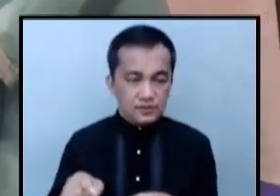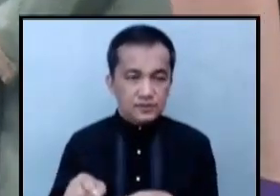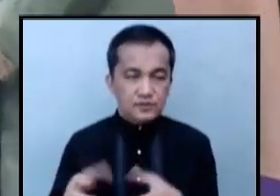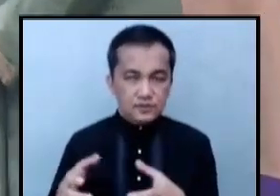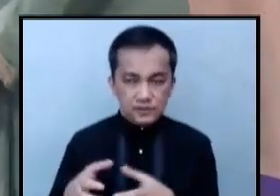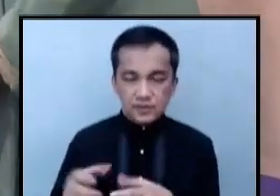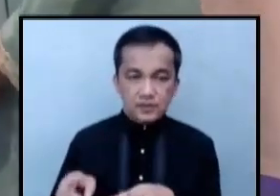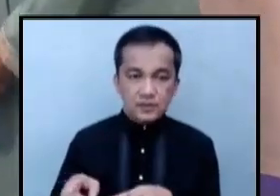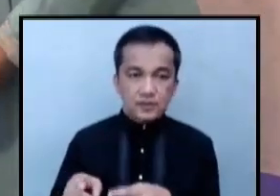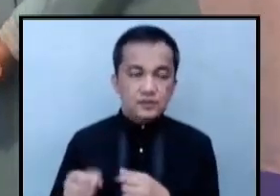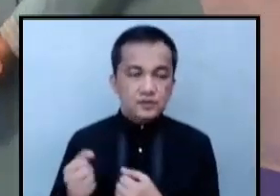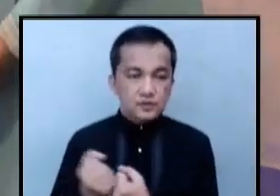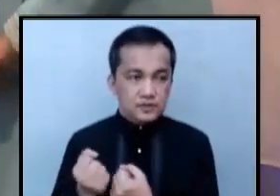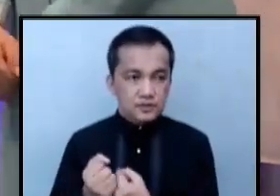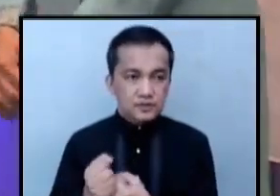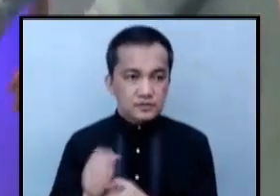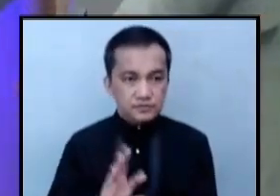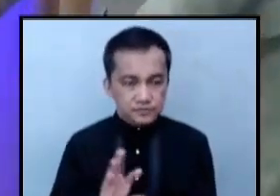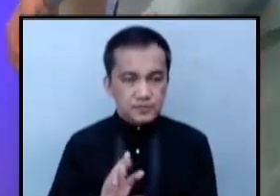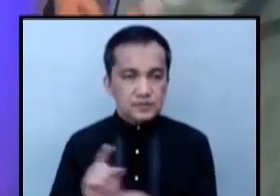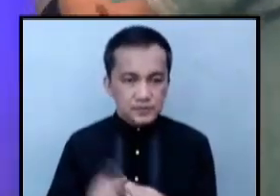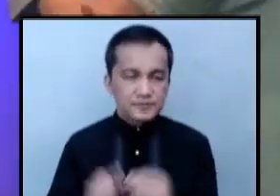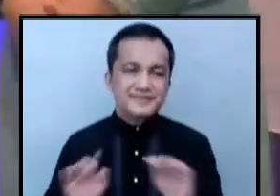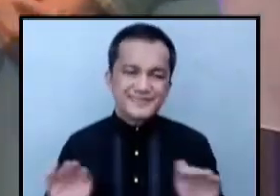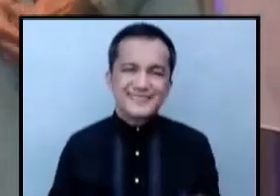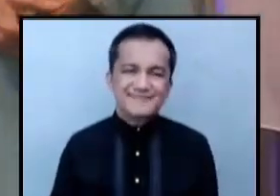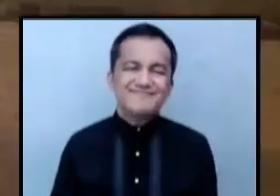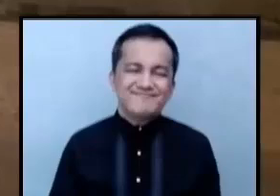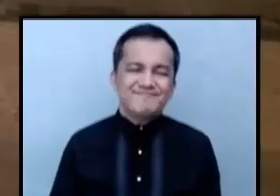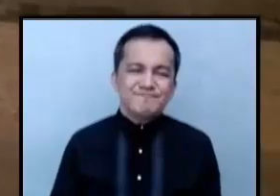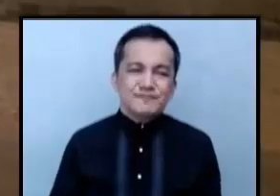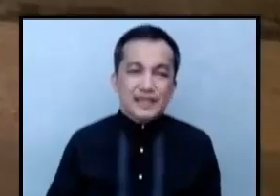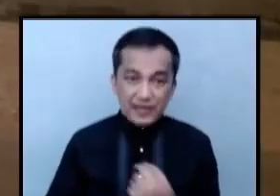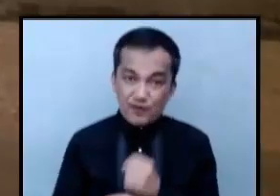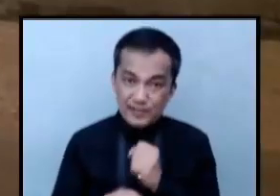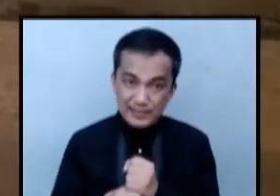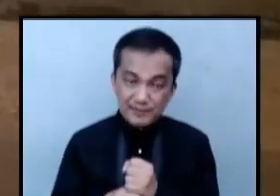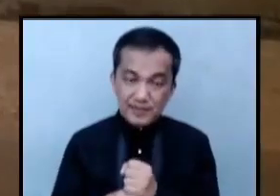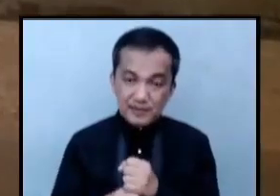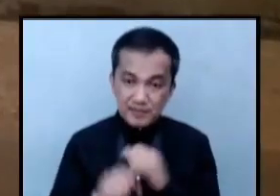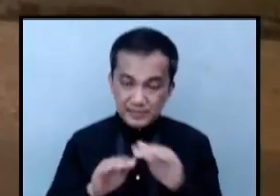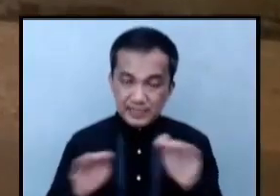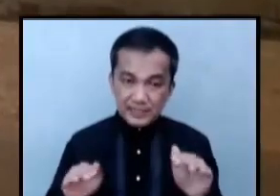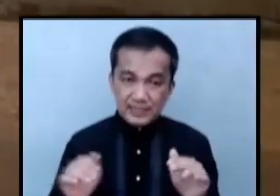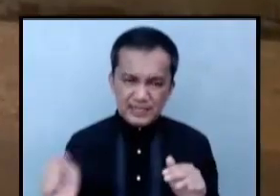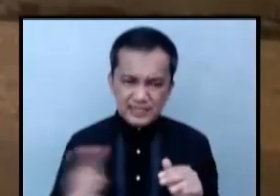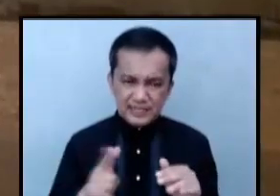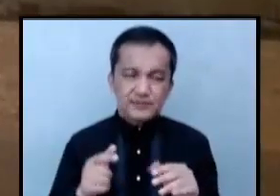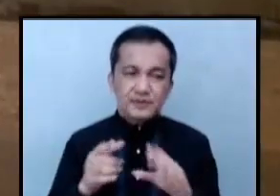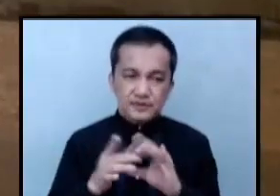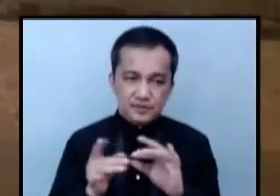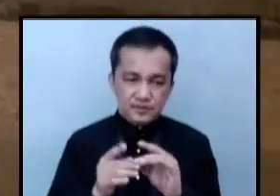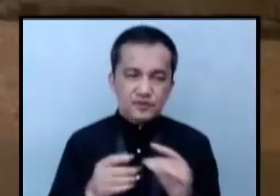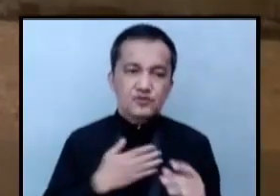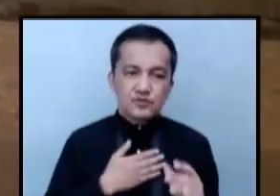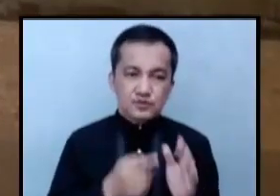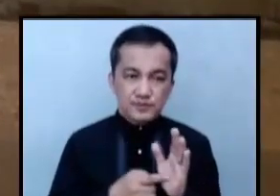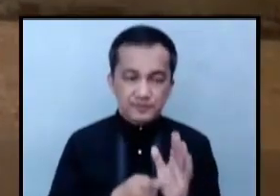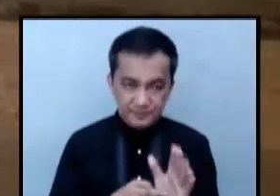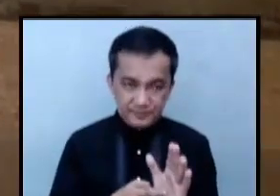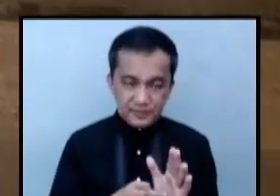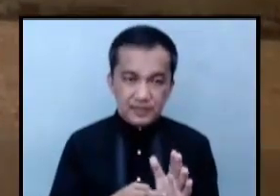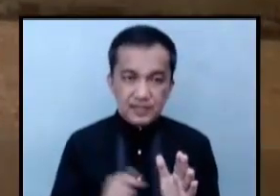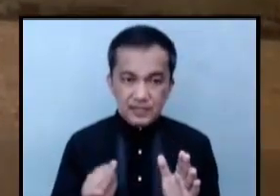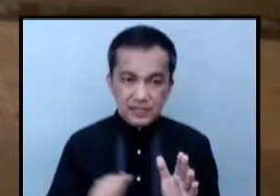na po yung mga tungkol po sa mga bata at mga gawa po ng mga bata. Dahil lahat po tayo may story ang gustong ipakita at lahat po tayo nang galing